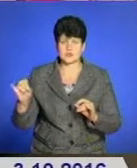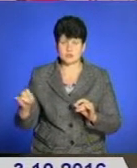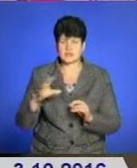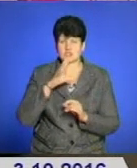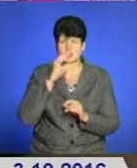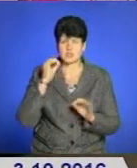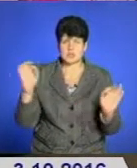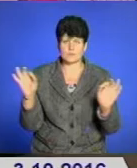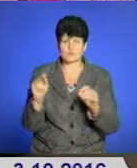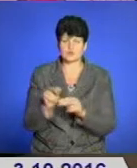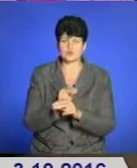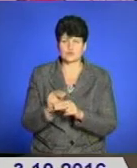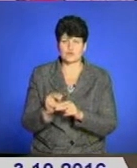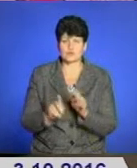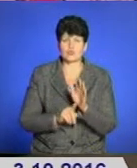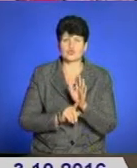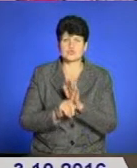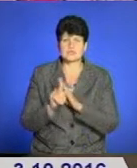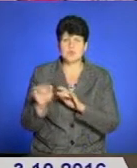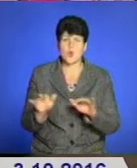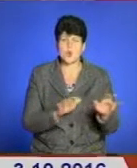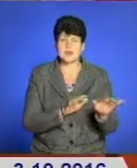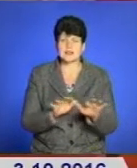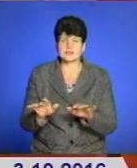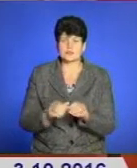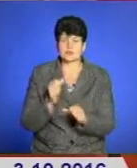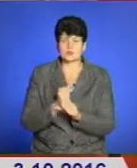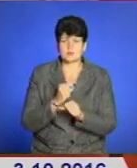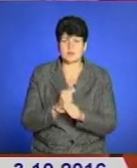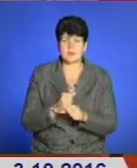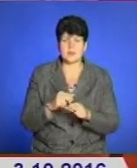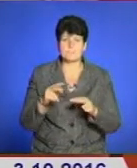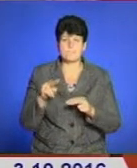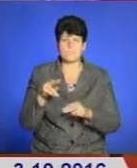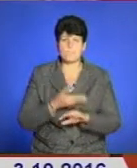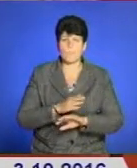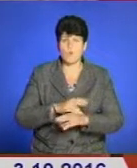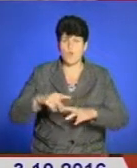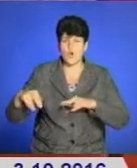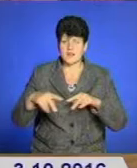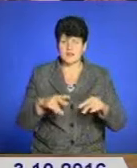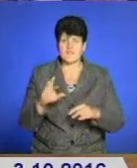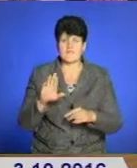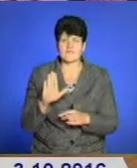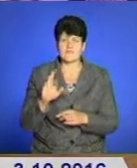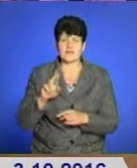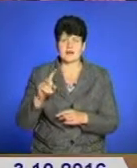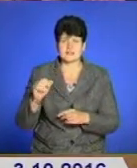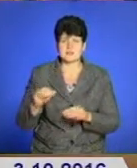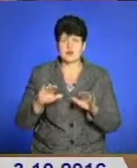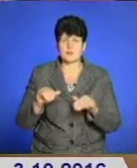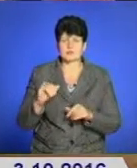«Ніч у філармонії» змаганням оркестрів. Вони виконували польку, в'язанку, гуцульську рапсодію. Опісля відомий балетмейстер